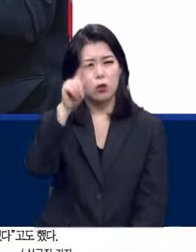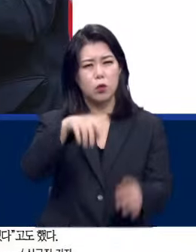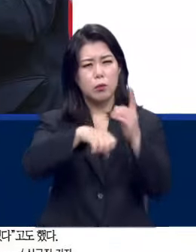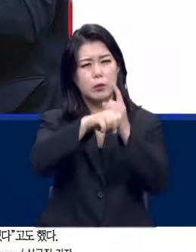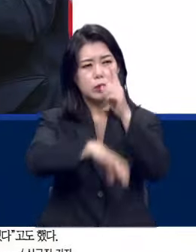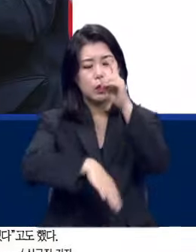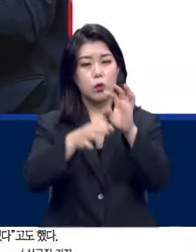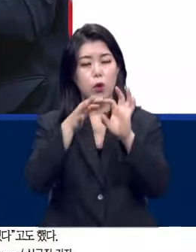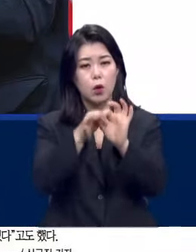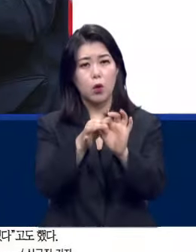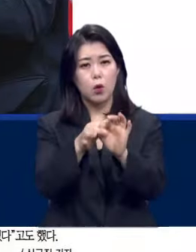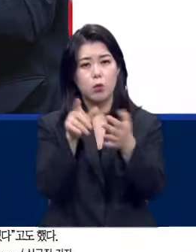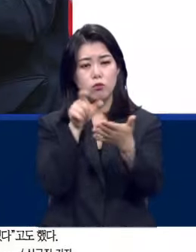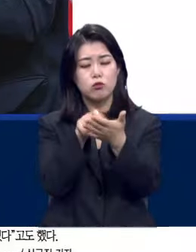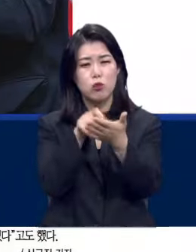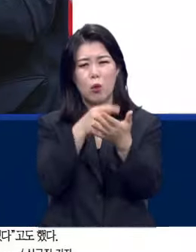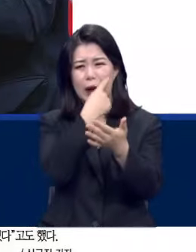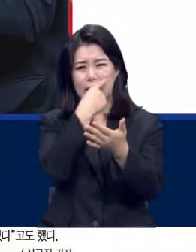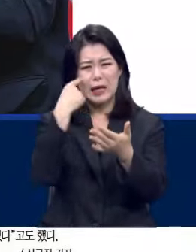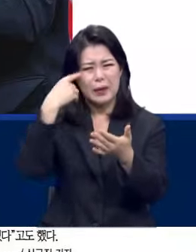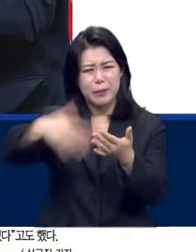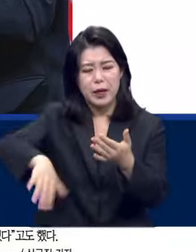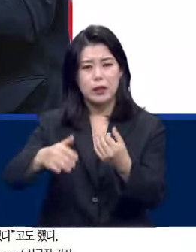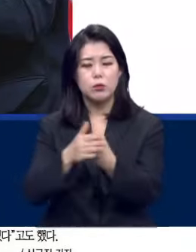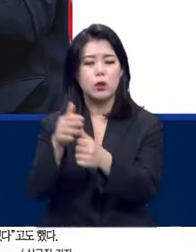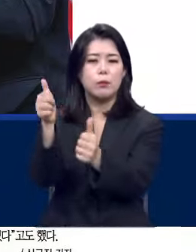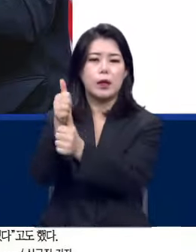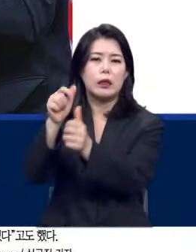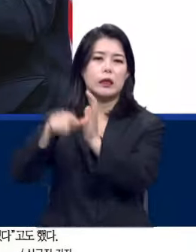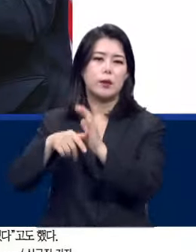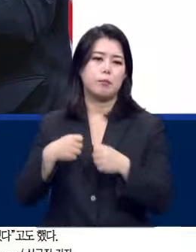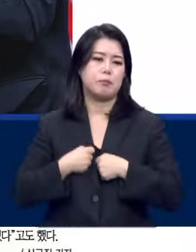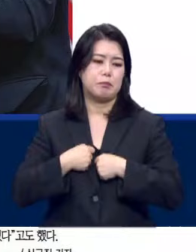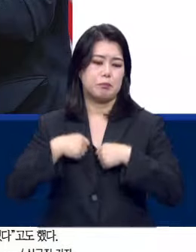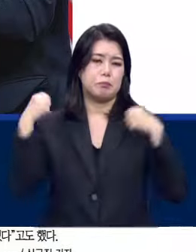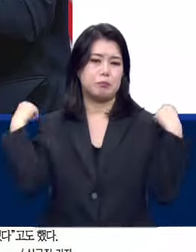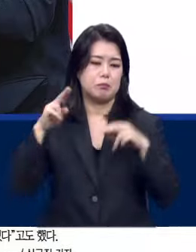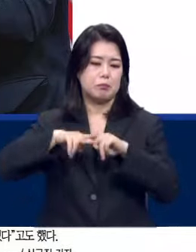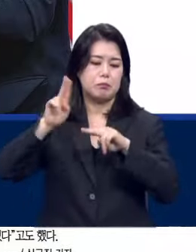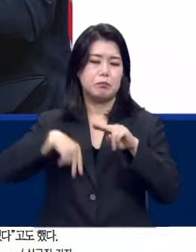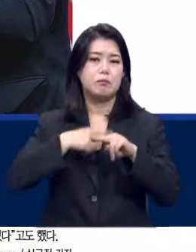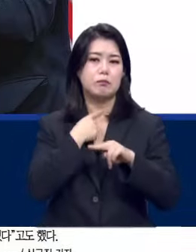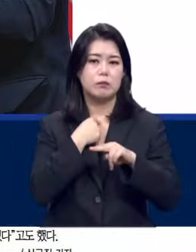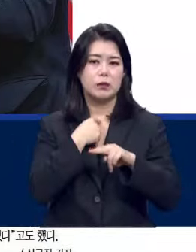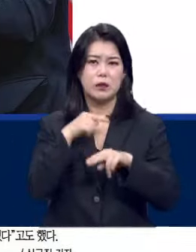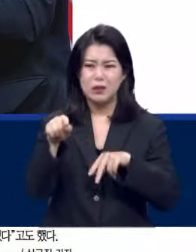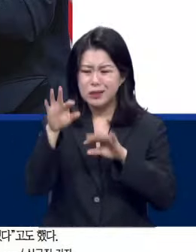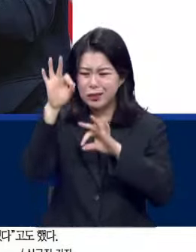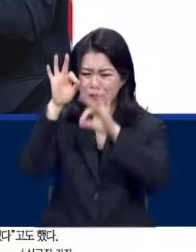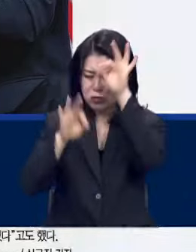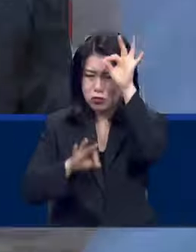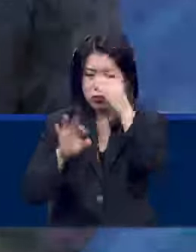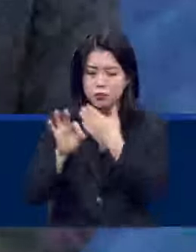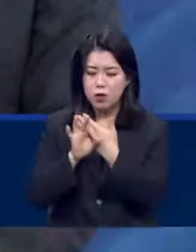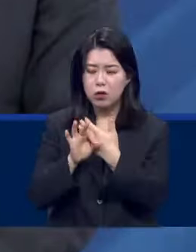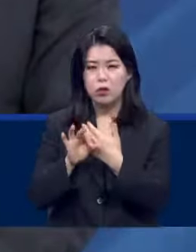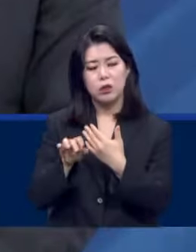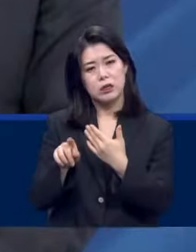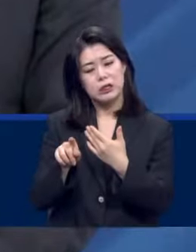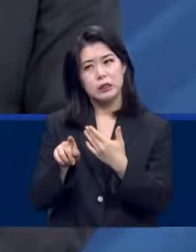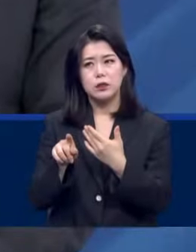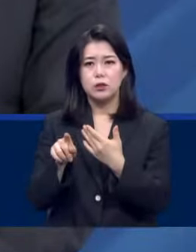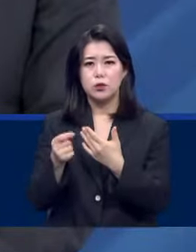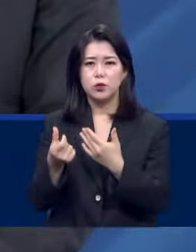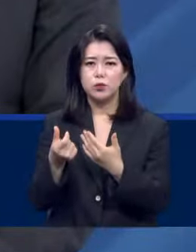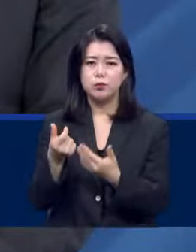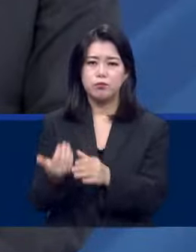관련돼서 문구를 마지막에 확인 안 된 것 때문에 차관 실에 옷을 버신 적이 있어요이 만약 실수라고 한다면은 이제 따지고 들어가면 아마 조금